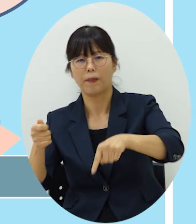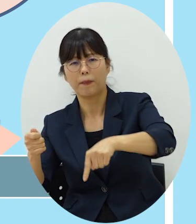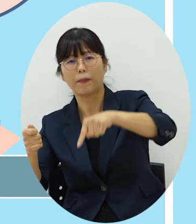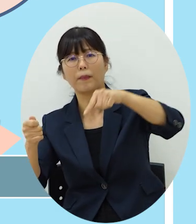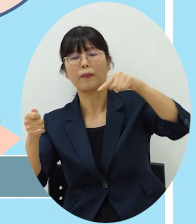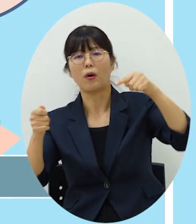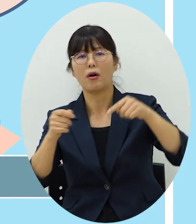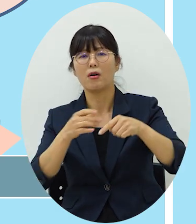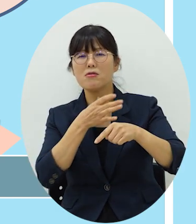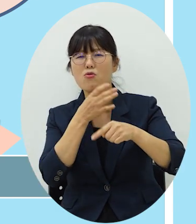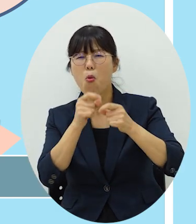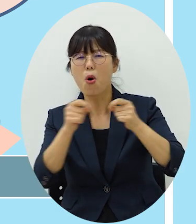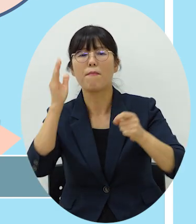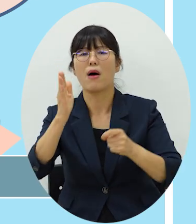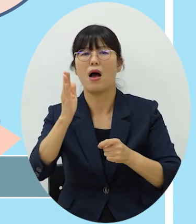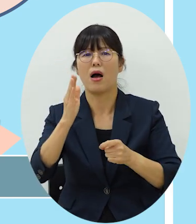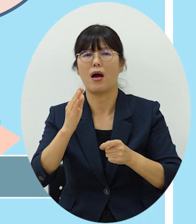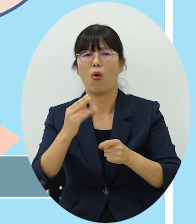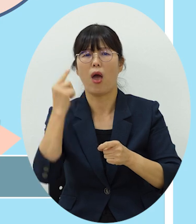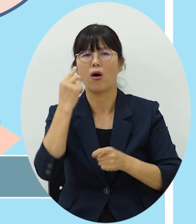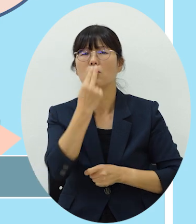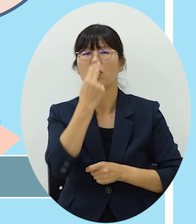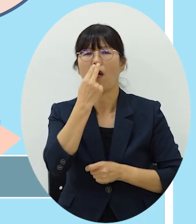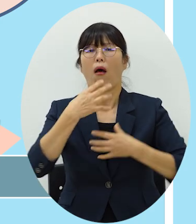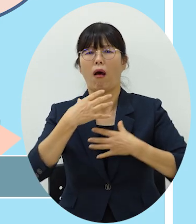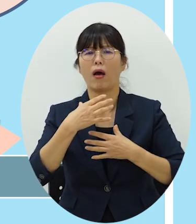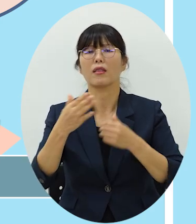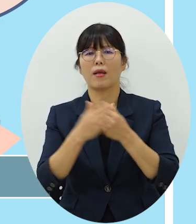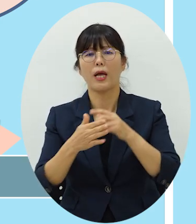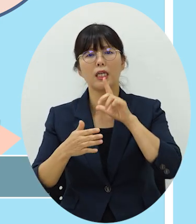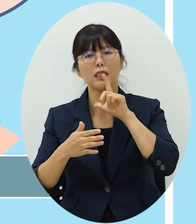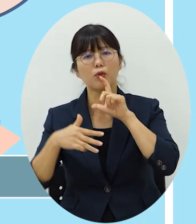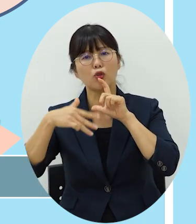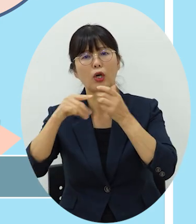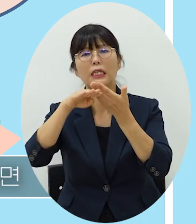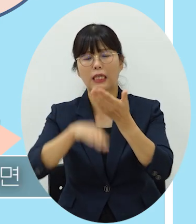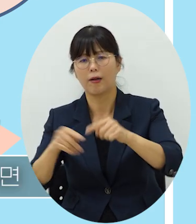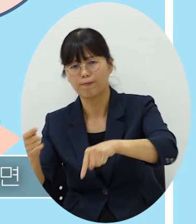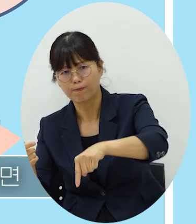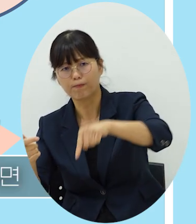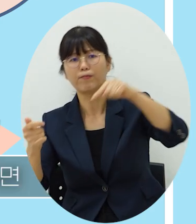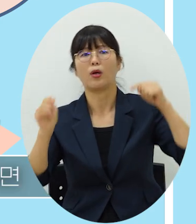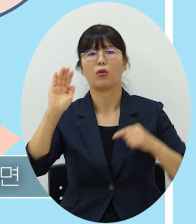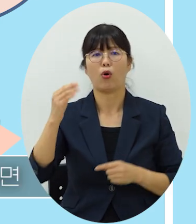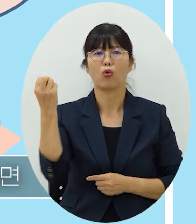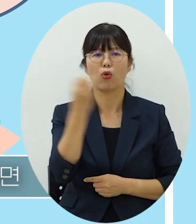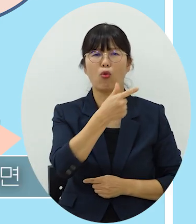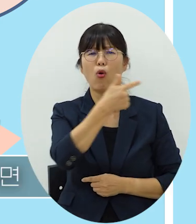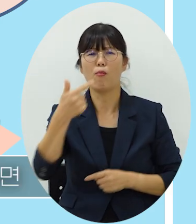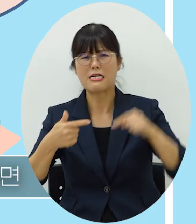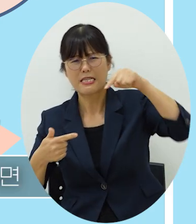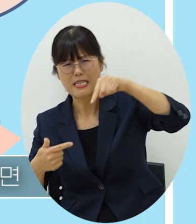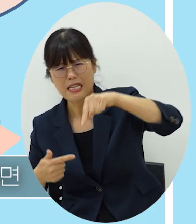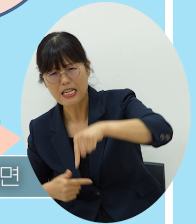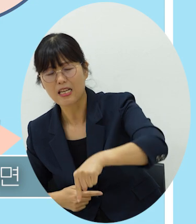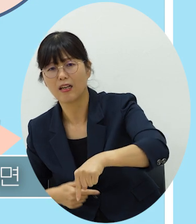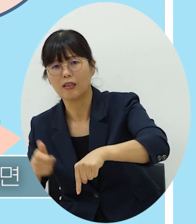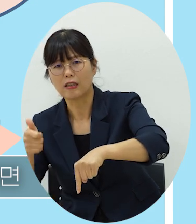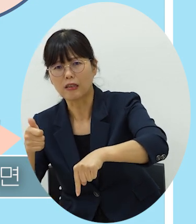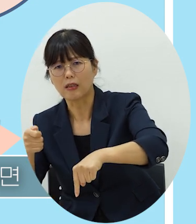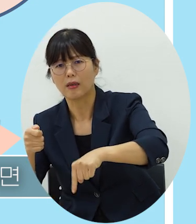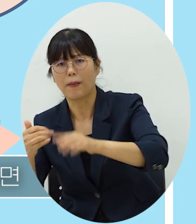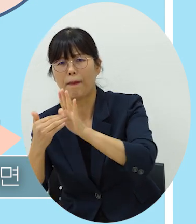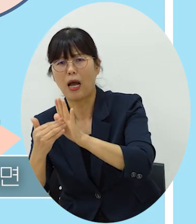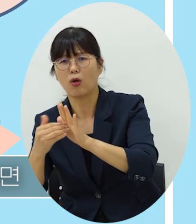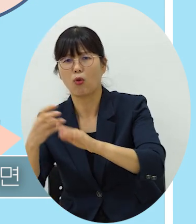빼는데 시간이 오래 걸리면 숨쉬기 힘들어지므로 15초 이하로 시행합니다. 또한 너무 깊이 넣거나 압력 밸브를